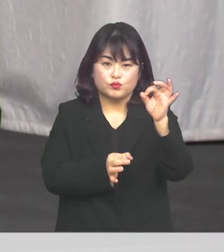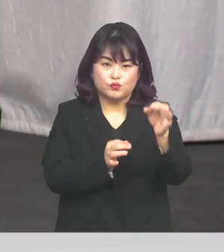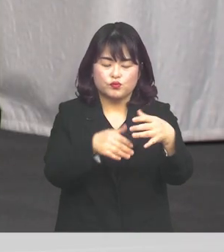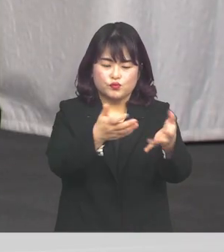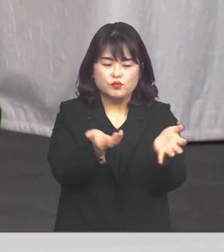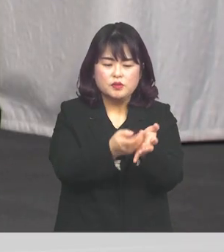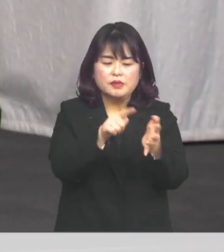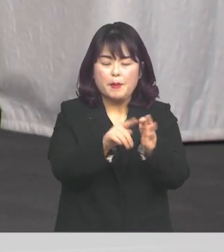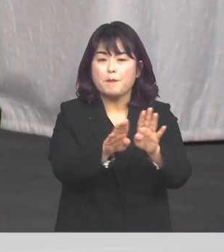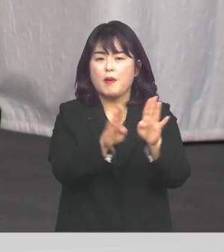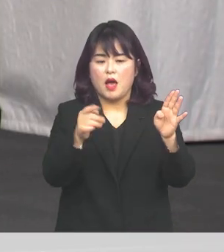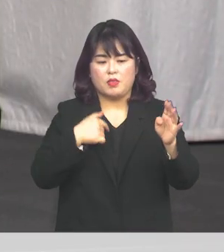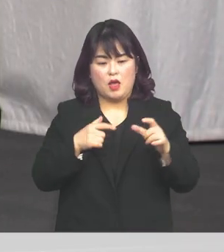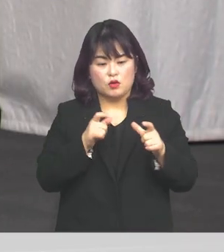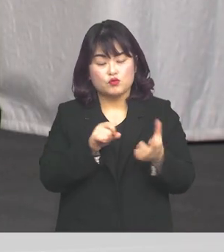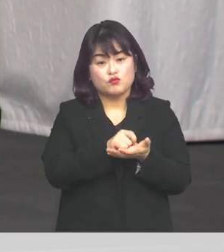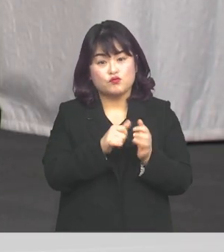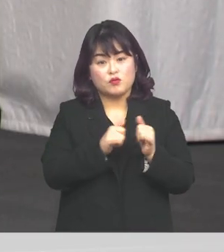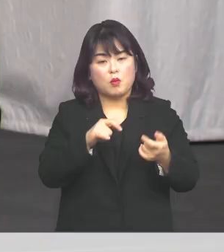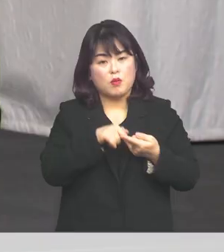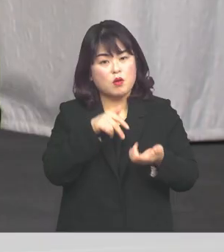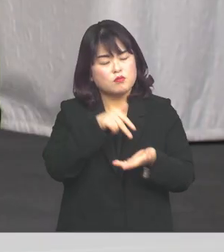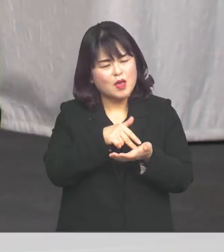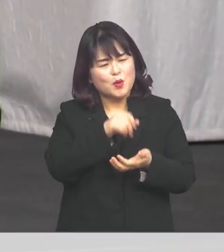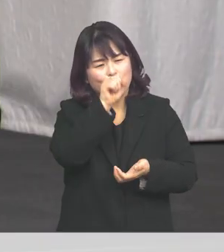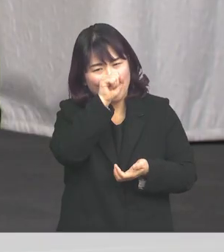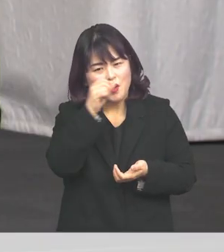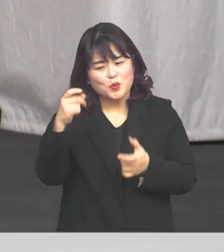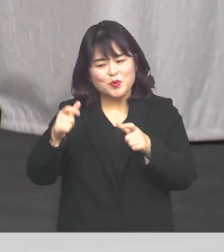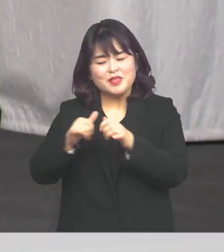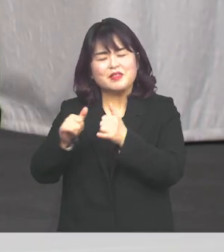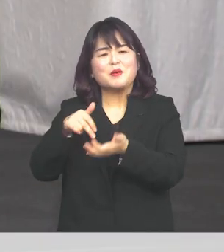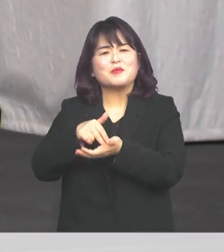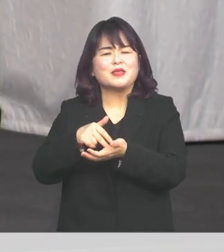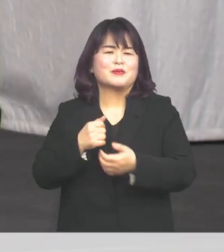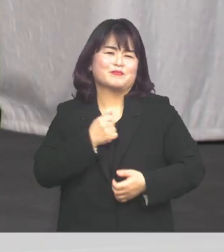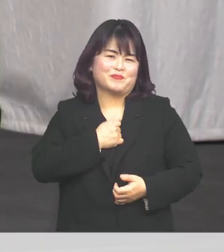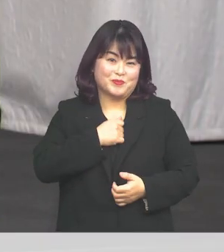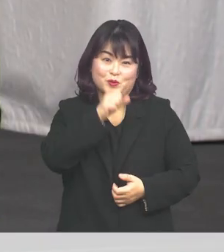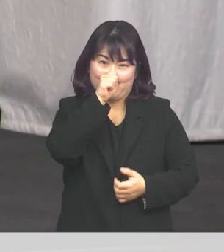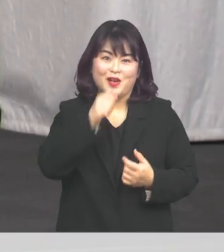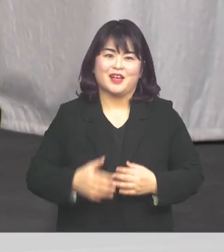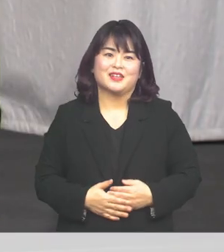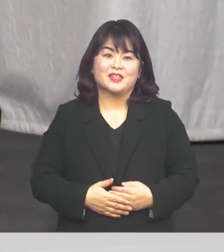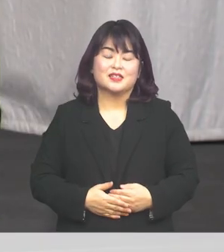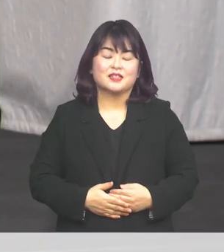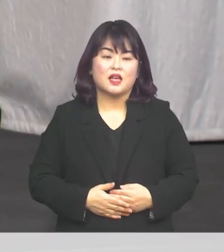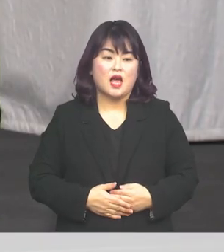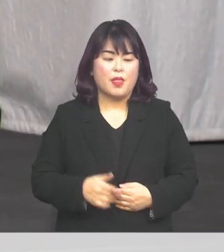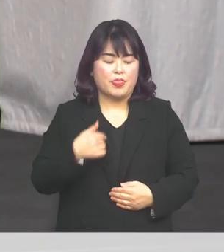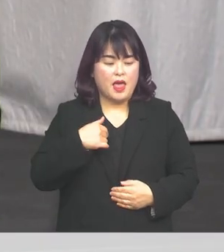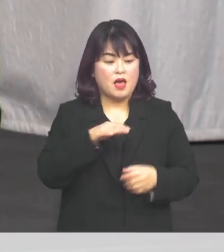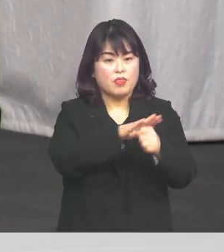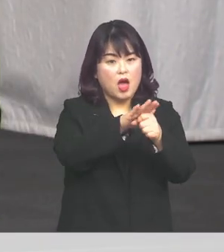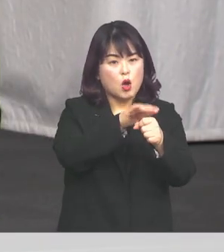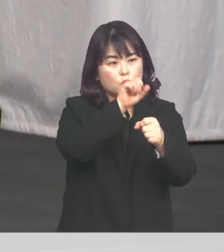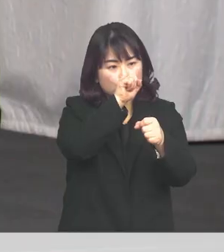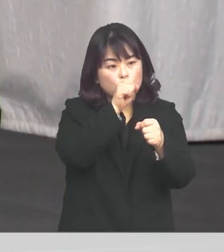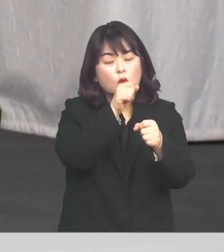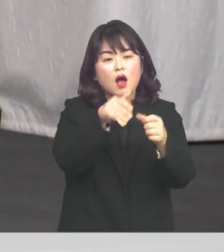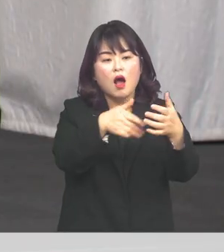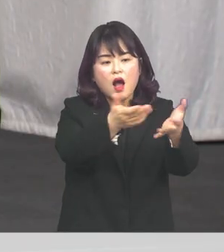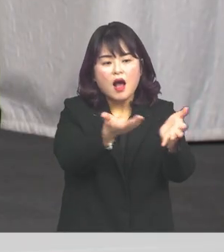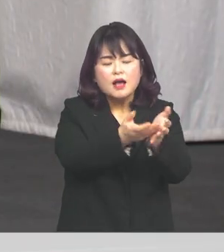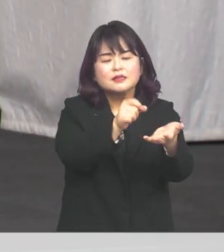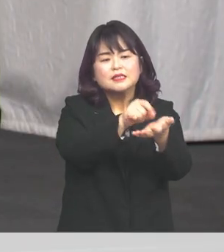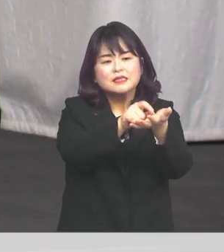되어서 축구인으로서도 좋지만 시민으로서도 엄청나게 좋은 것 같습니다. 내가 사랑하고 좋아하는